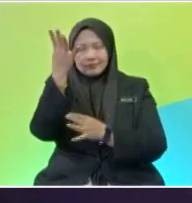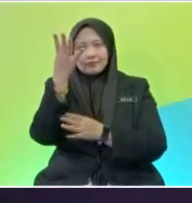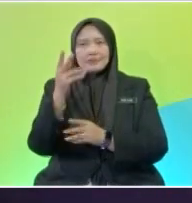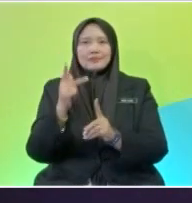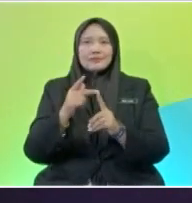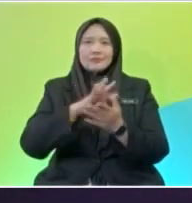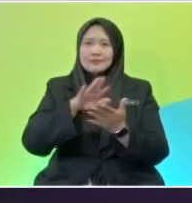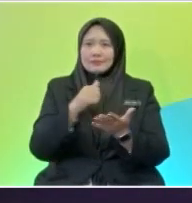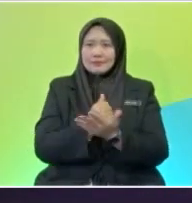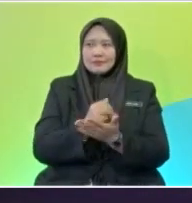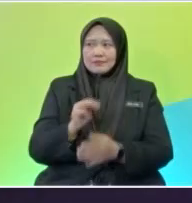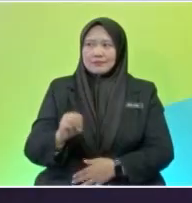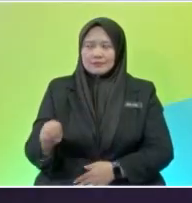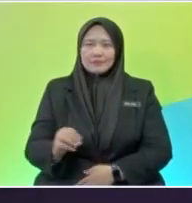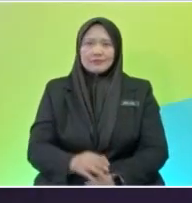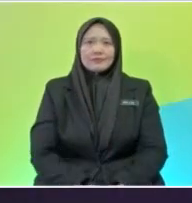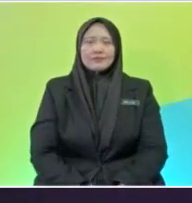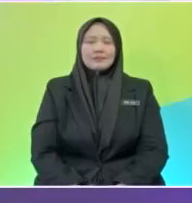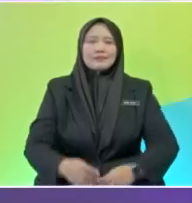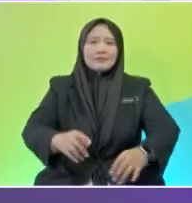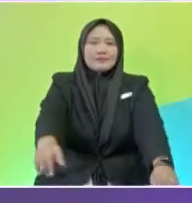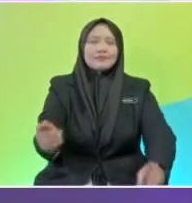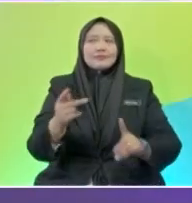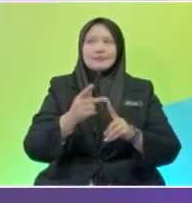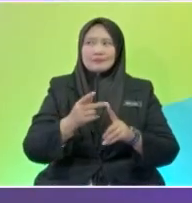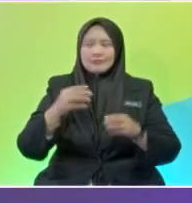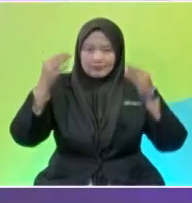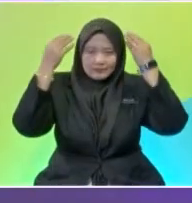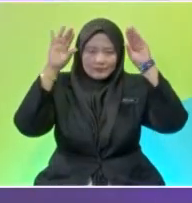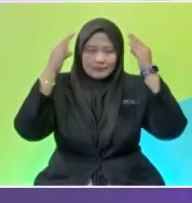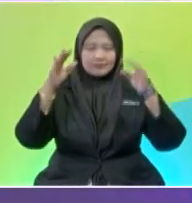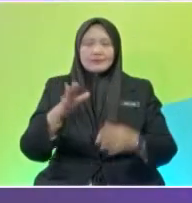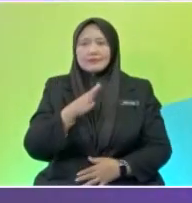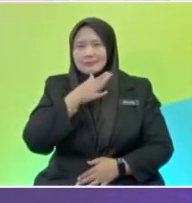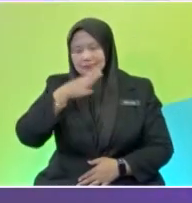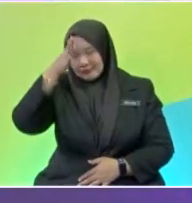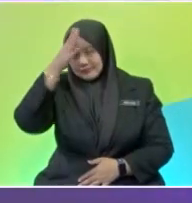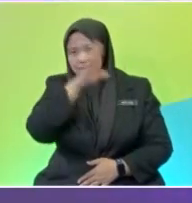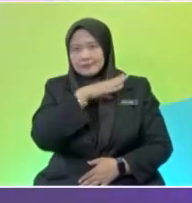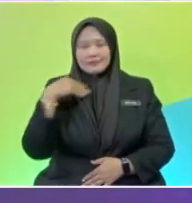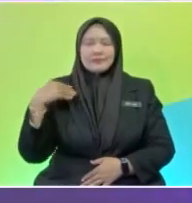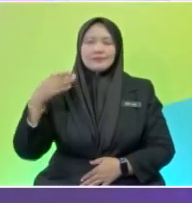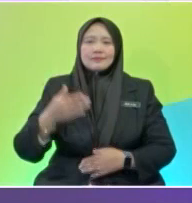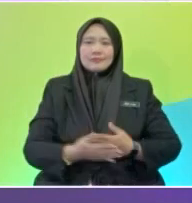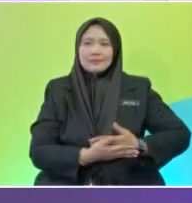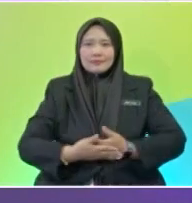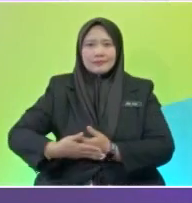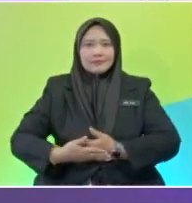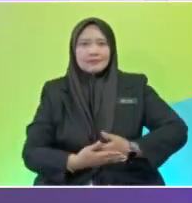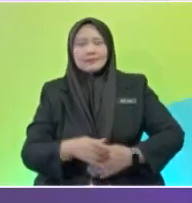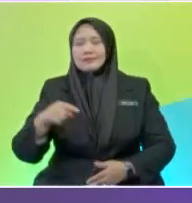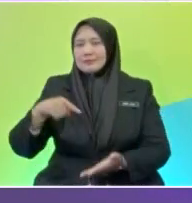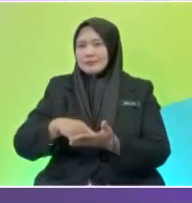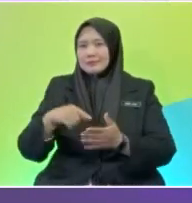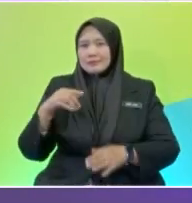Assalamualaikum dan salam semua kepada guru-guru Ibu Bapak dan anak-anak di rumah oke Hari ini kita akan belajar